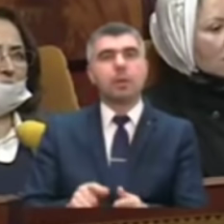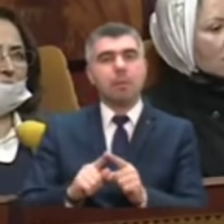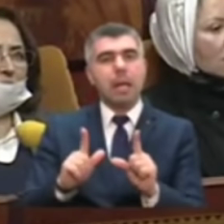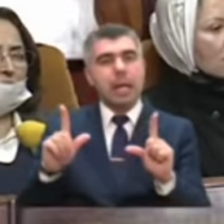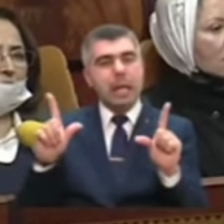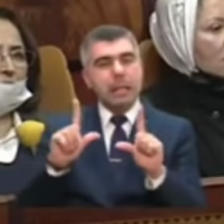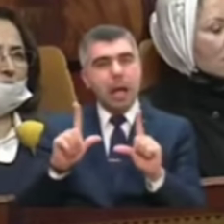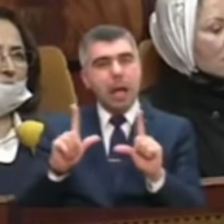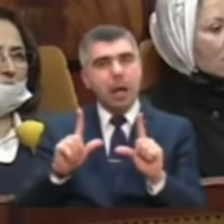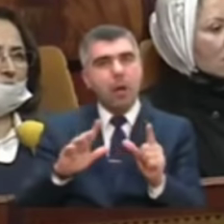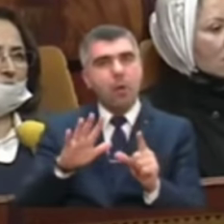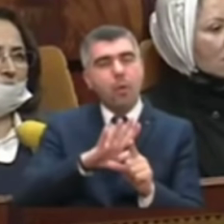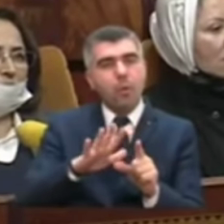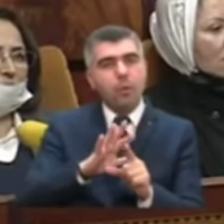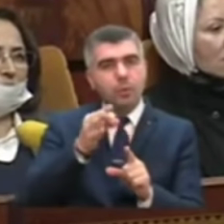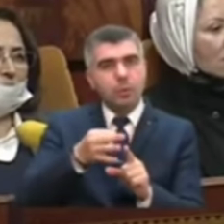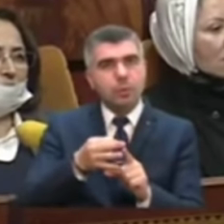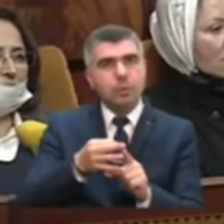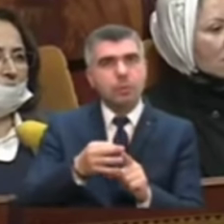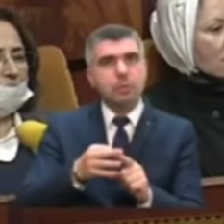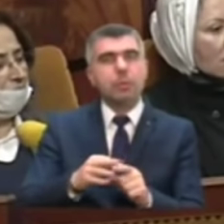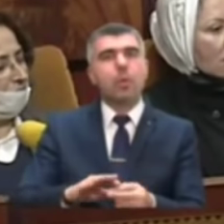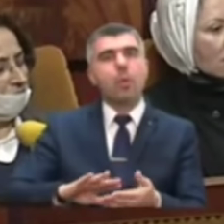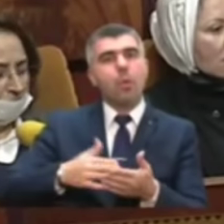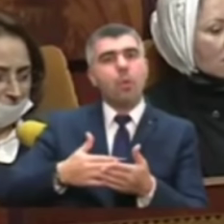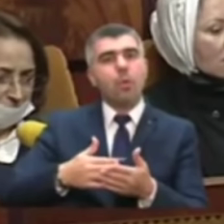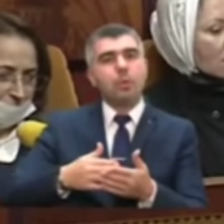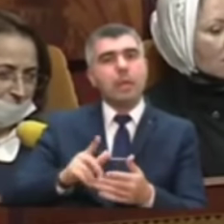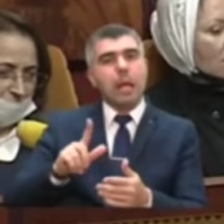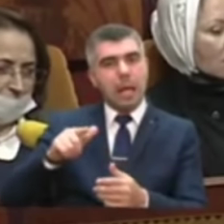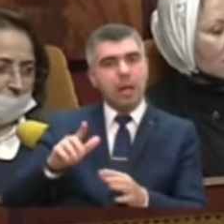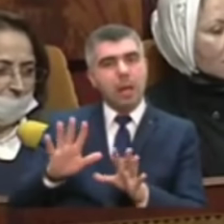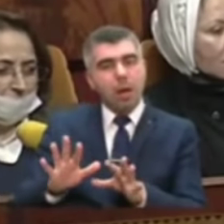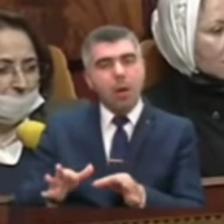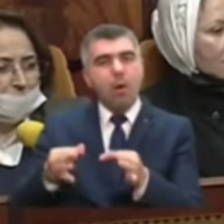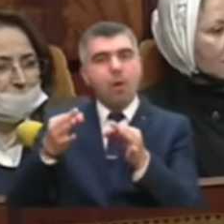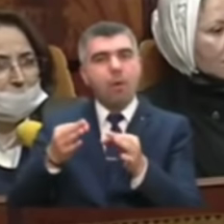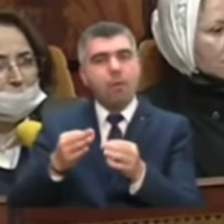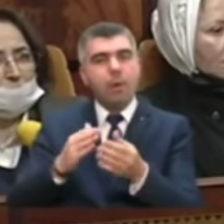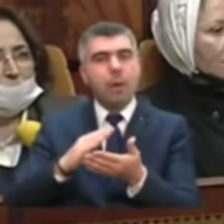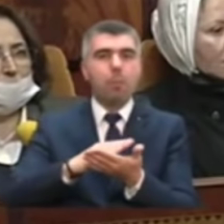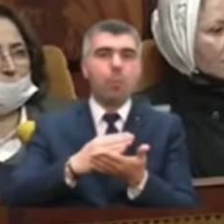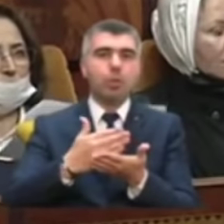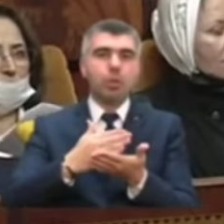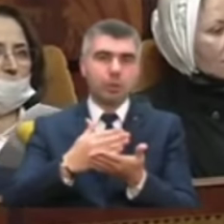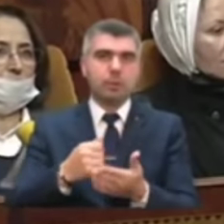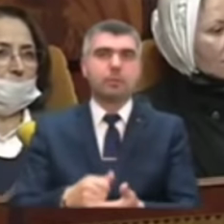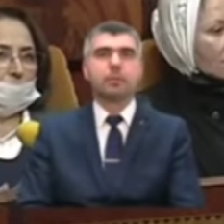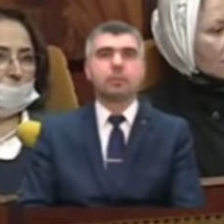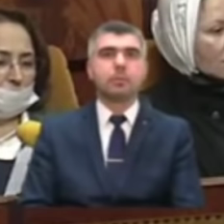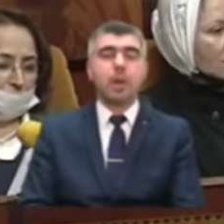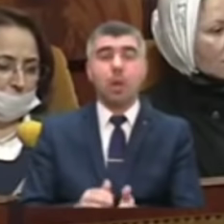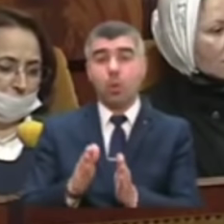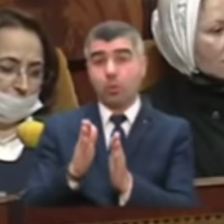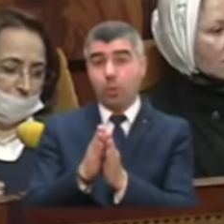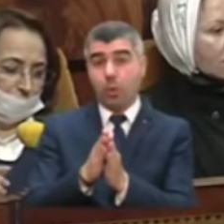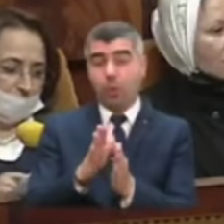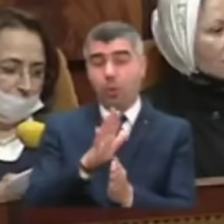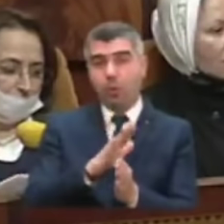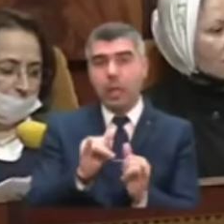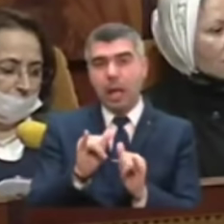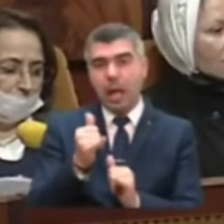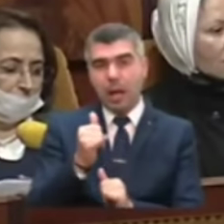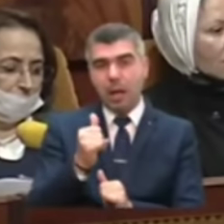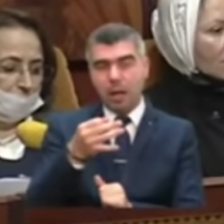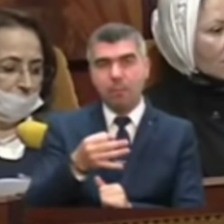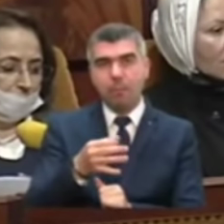من اجل القاء من اجل يعني القاء واحد الحل للترجمه الفوريه. اما الامازيغيه او العربيه، احنا بغينا